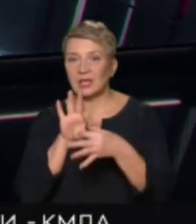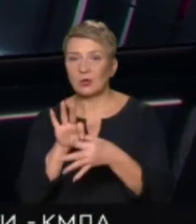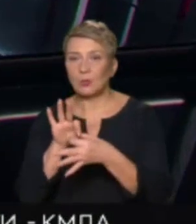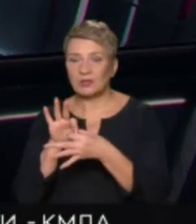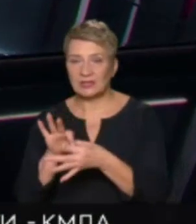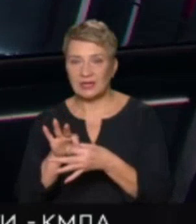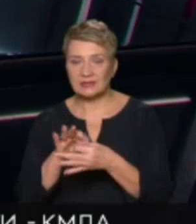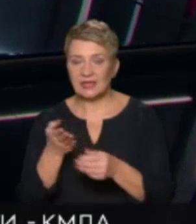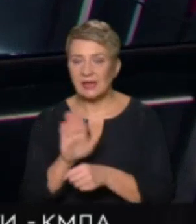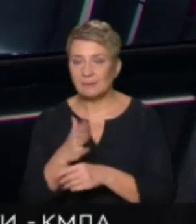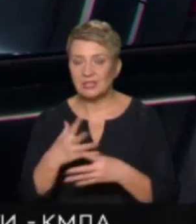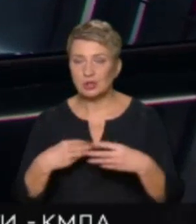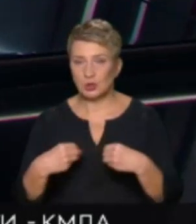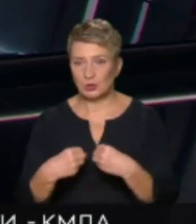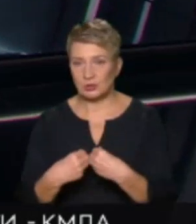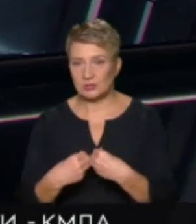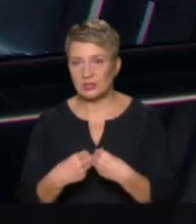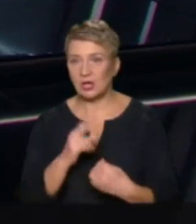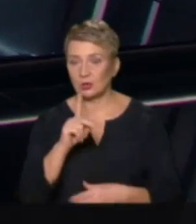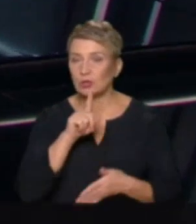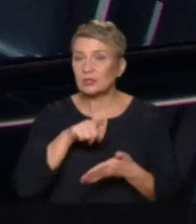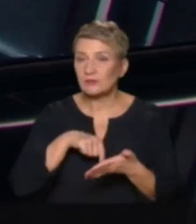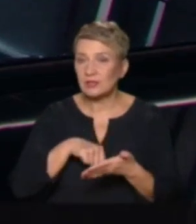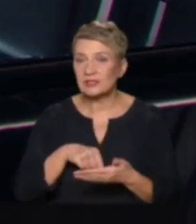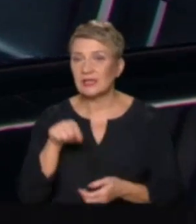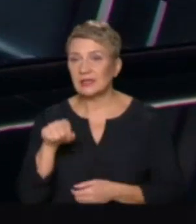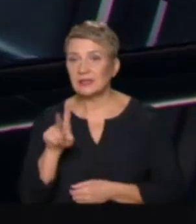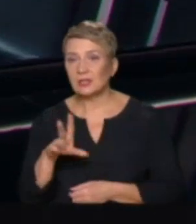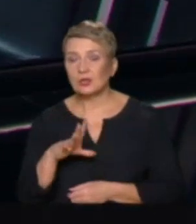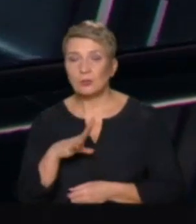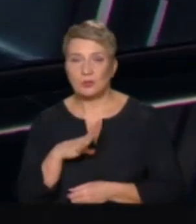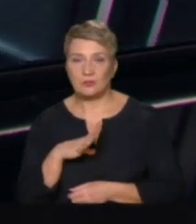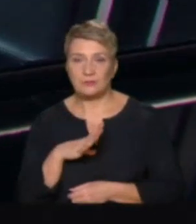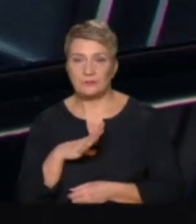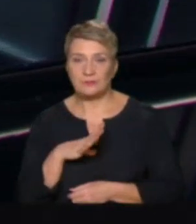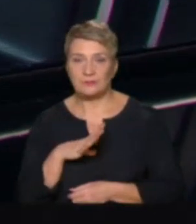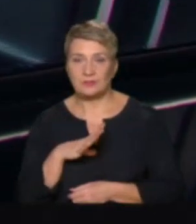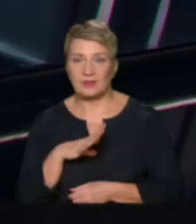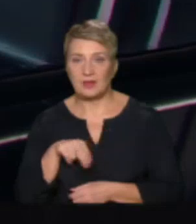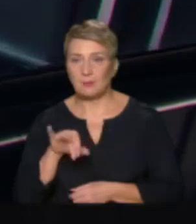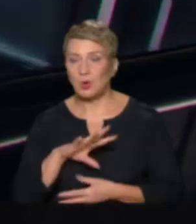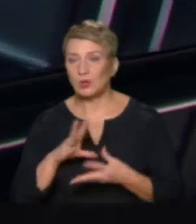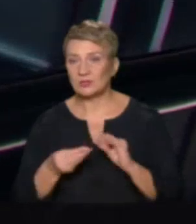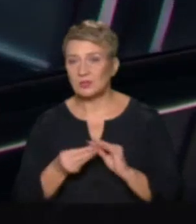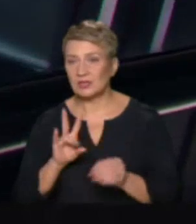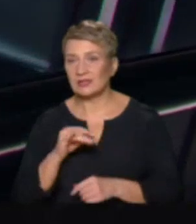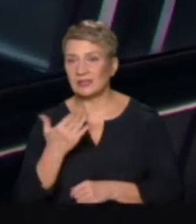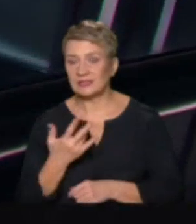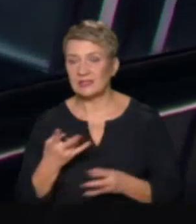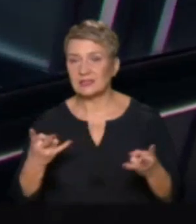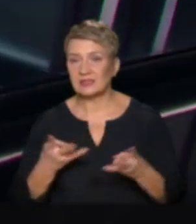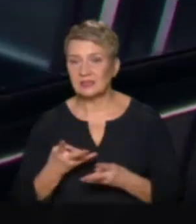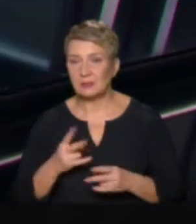да? Тому що родини довіряють тим, хто вже там був. От по результату. А наскільки довго треба працювати,